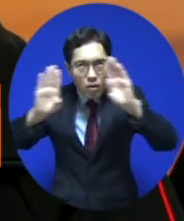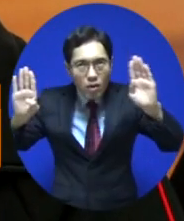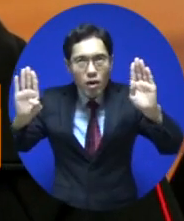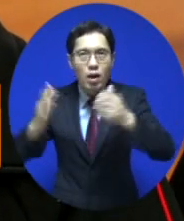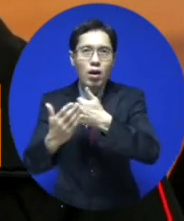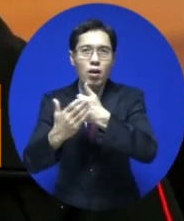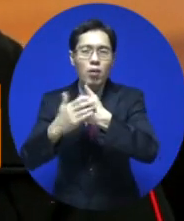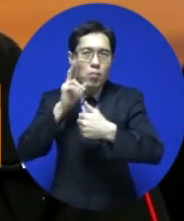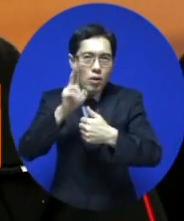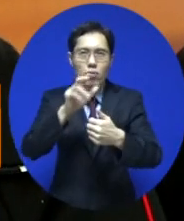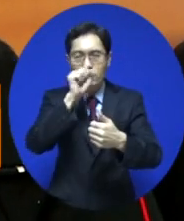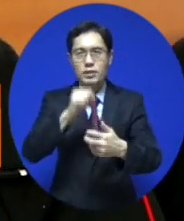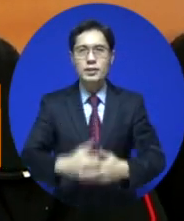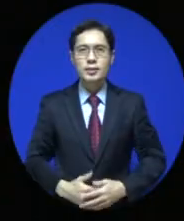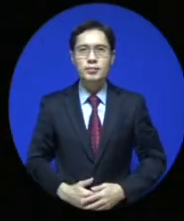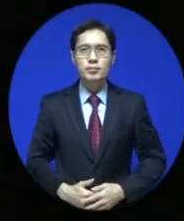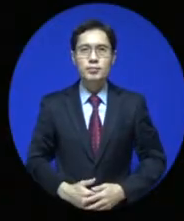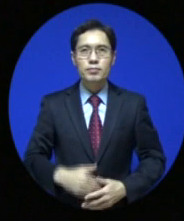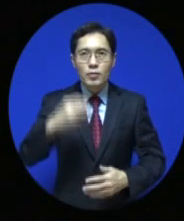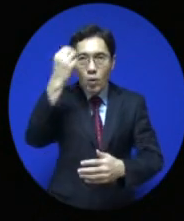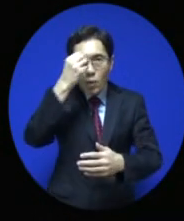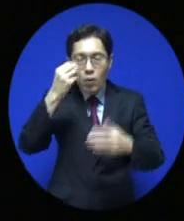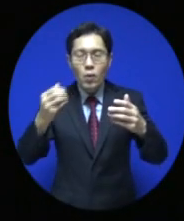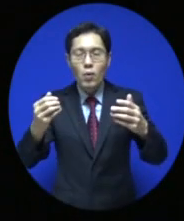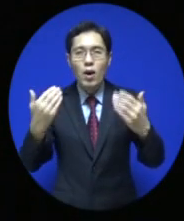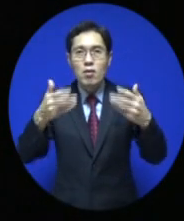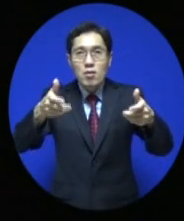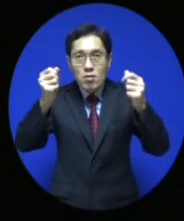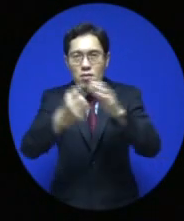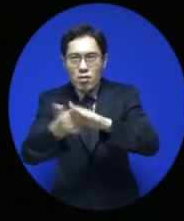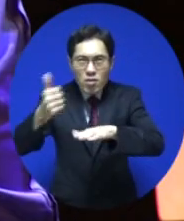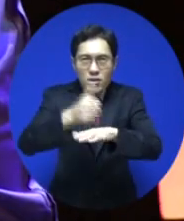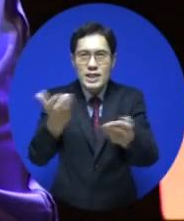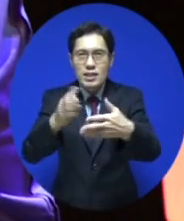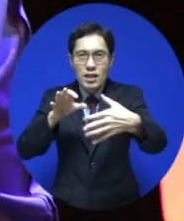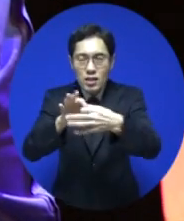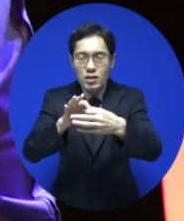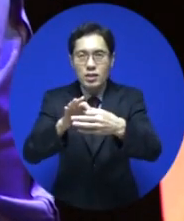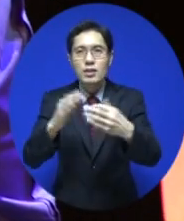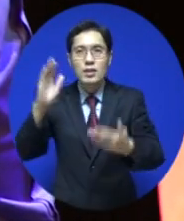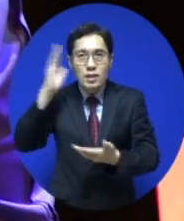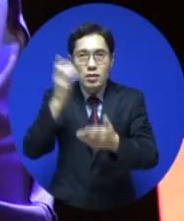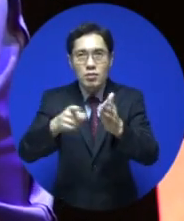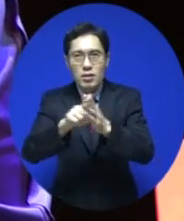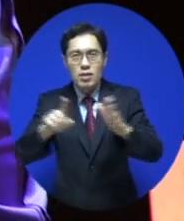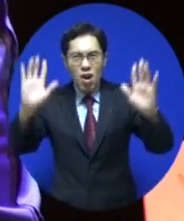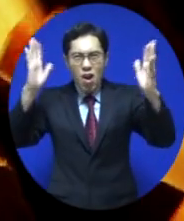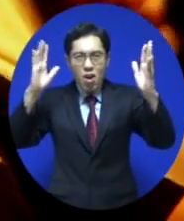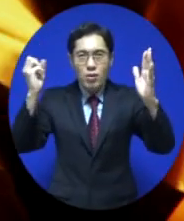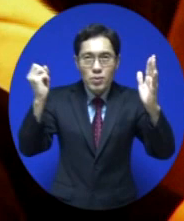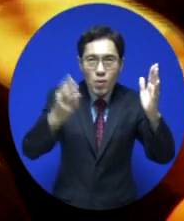돼가지고 뜻깊었던 것 같아요. 고졸 성공 시대를 활짝 열어가는 직업계고 학생들을 위한 응원의